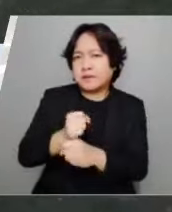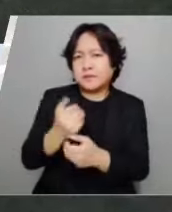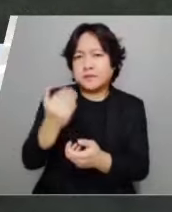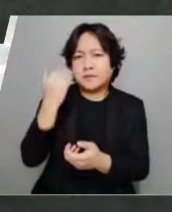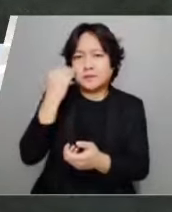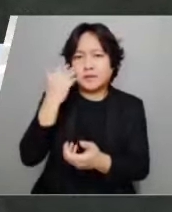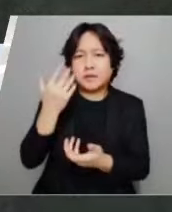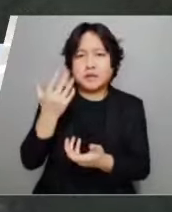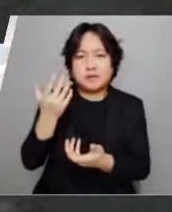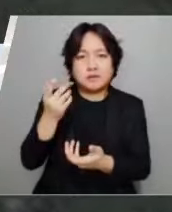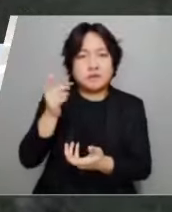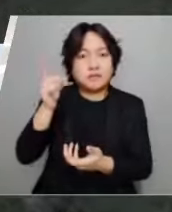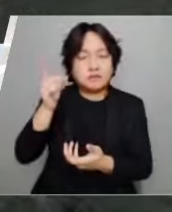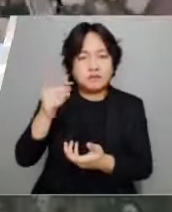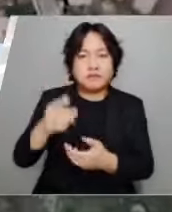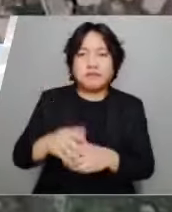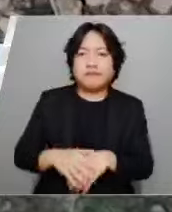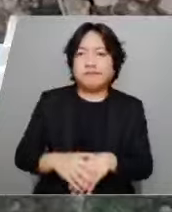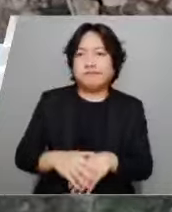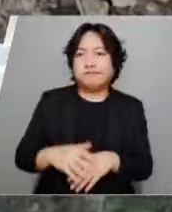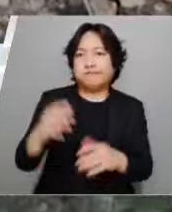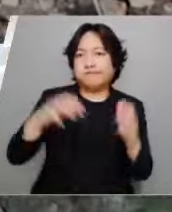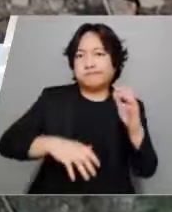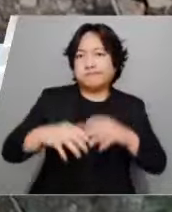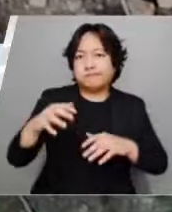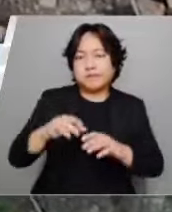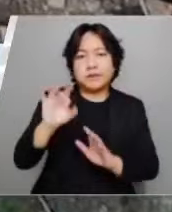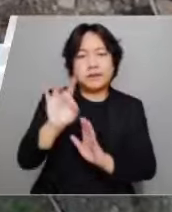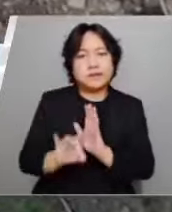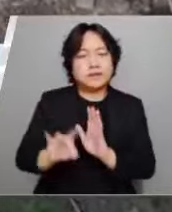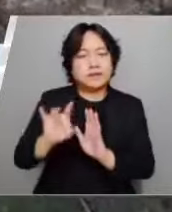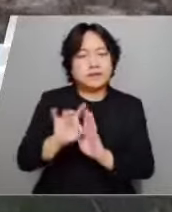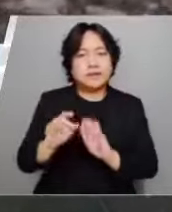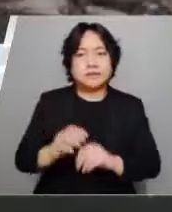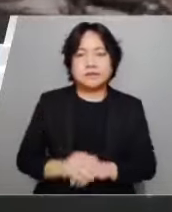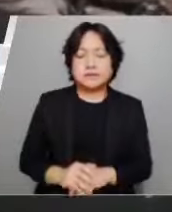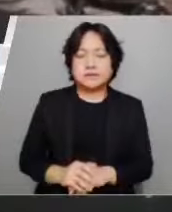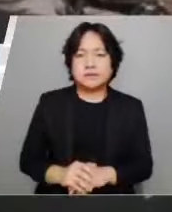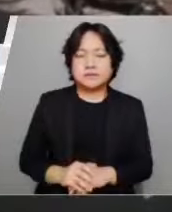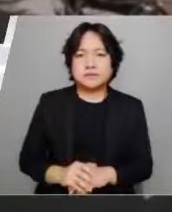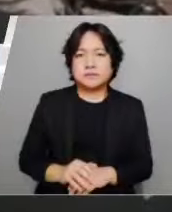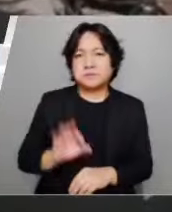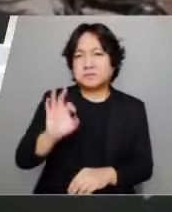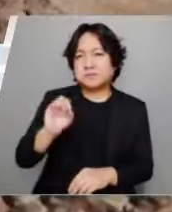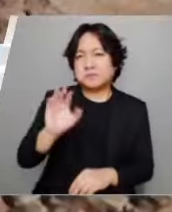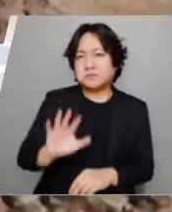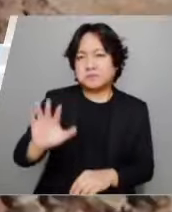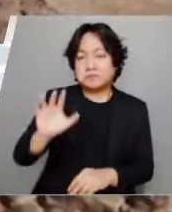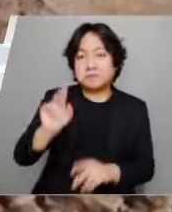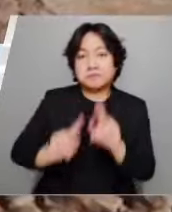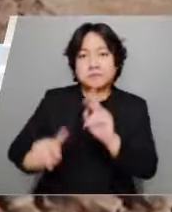Valencia sa loob ng 8 oras. Hindi po bababa sa 75 ang patay batay sa tala